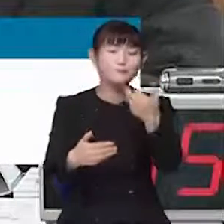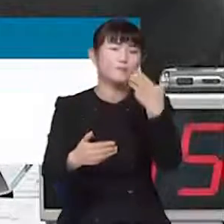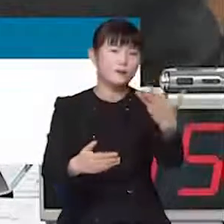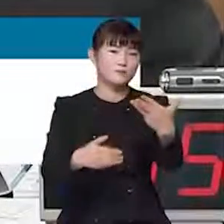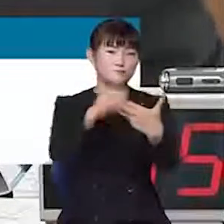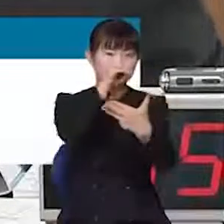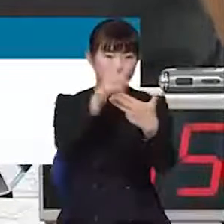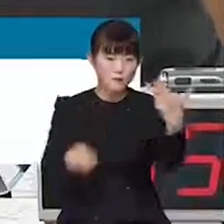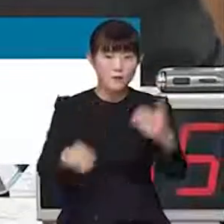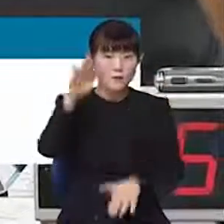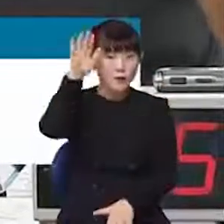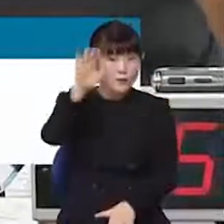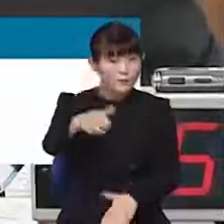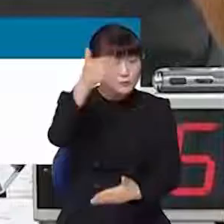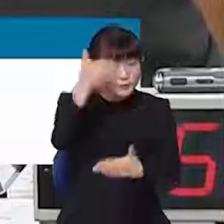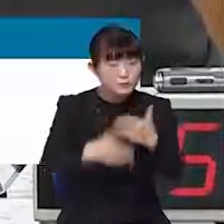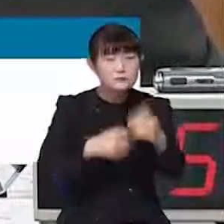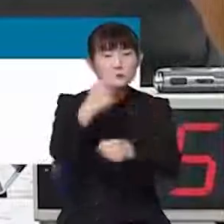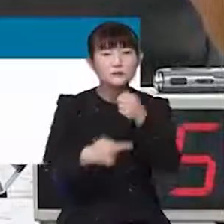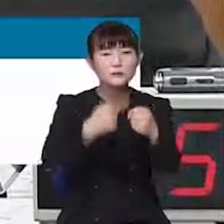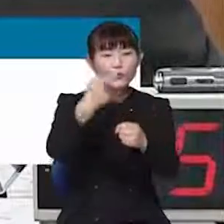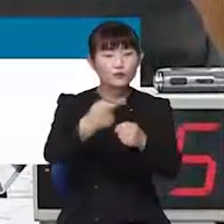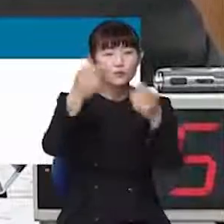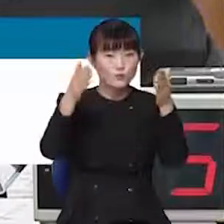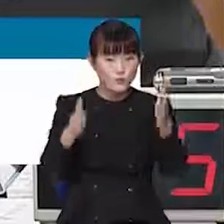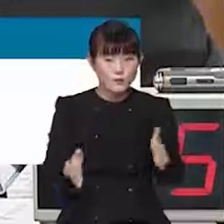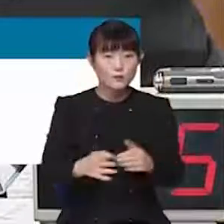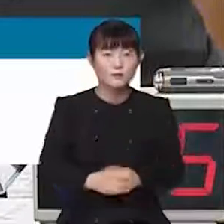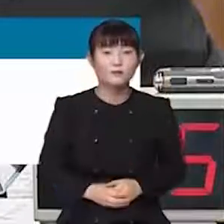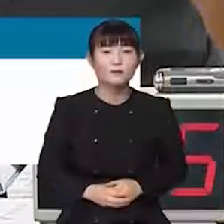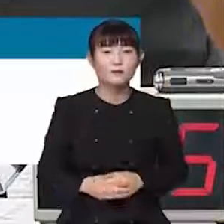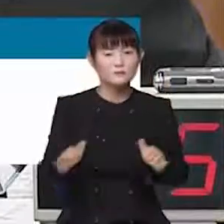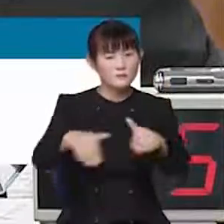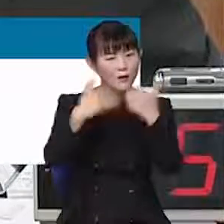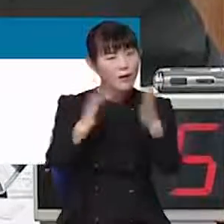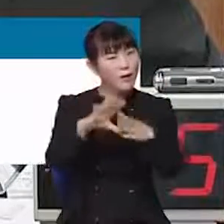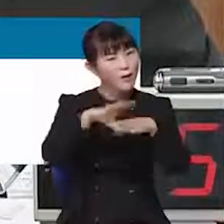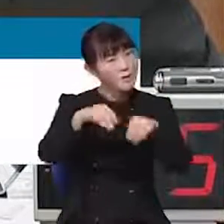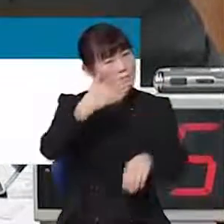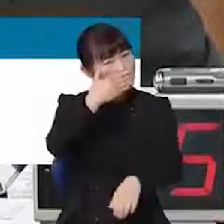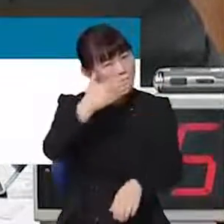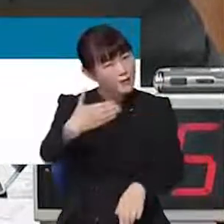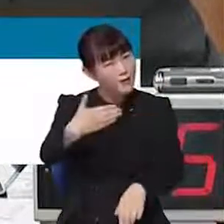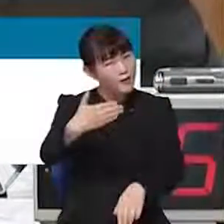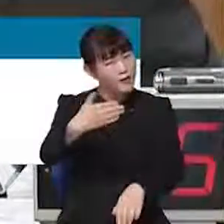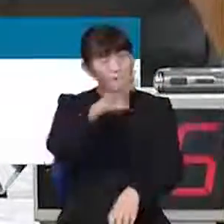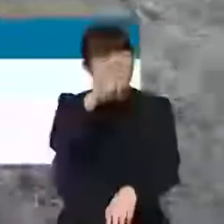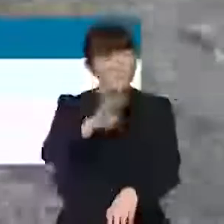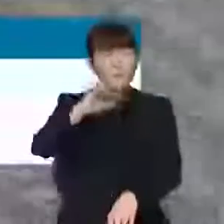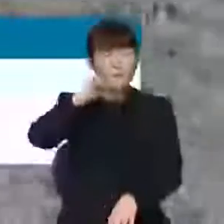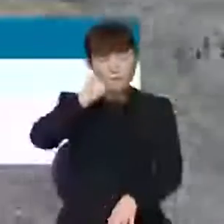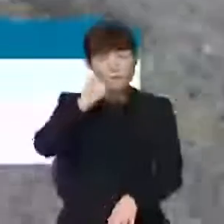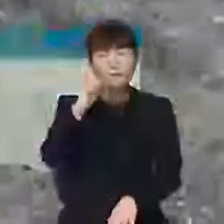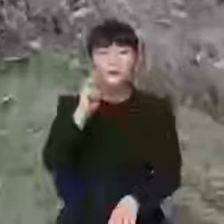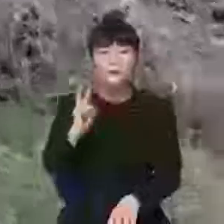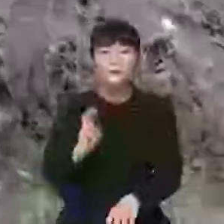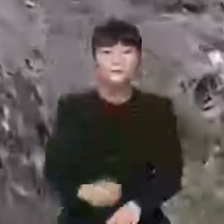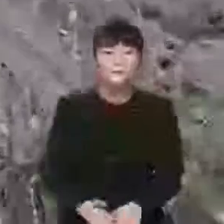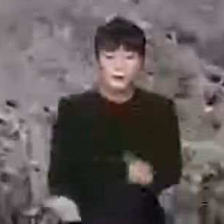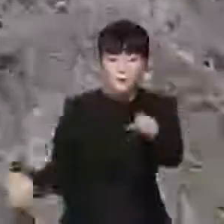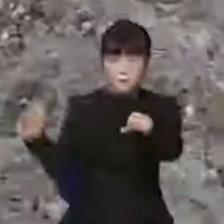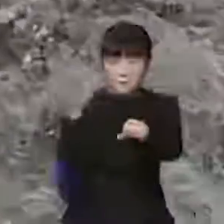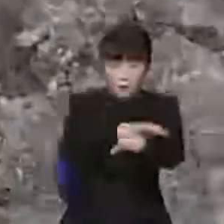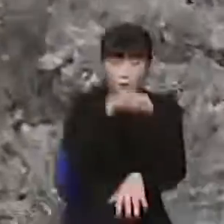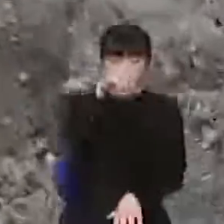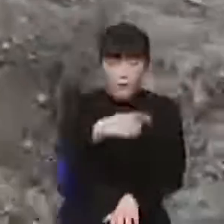58%로 앞으로 남은 1년 동안에 이게 좀 하는 게 어렵지 않나 생각되는데. 특히 암매장